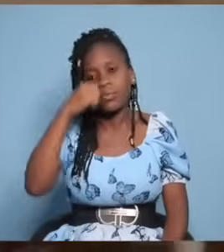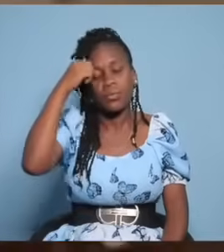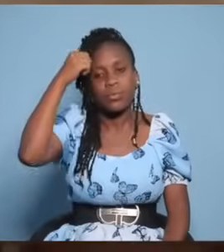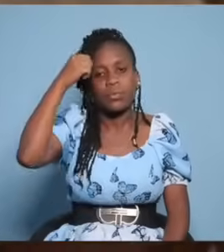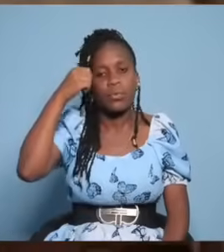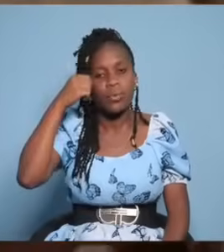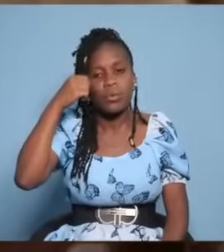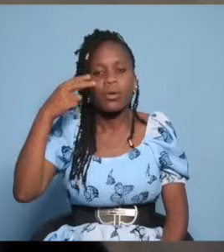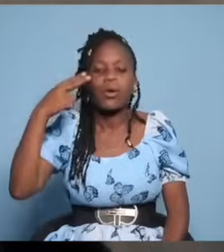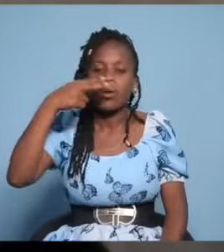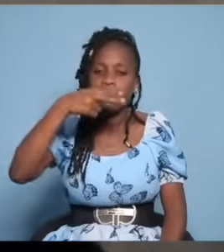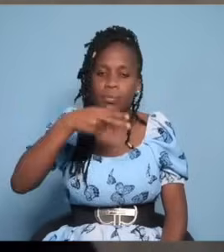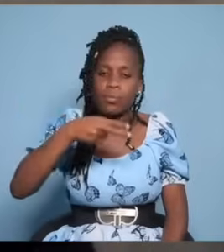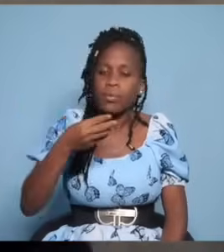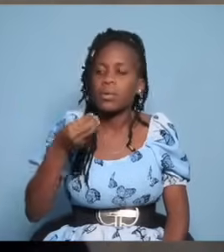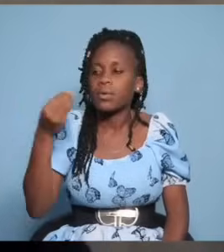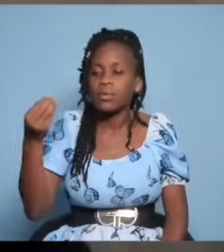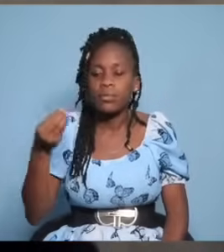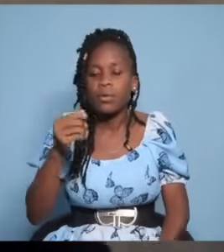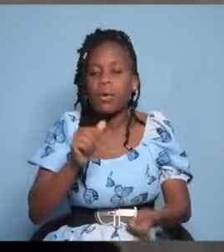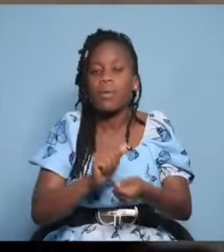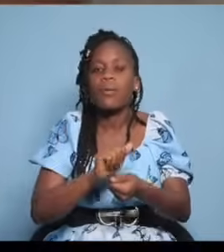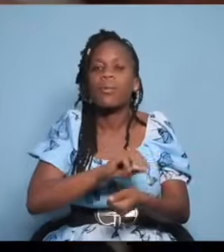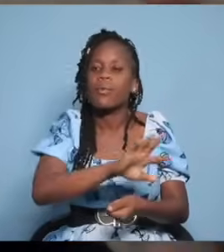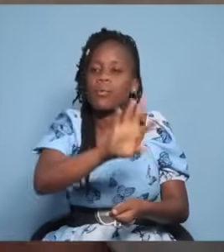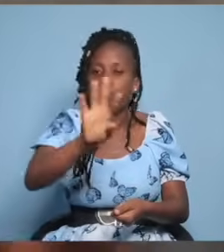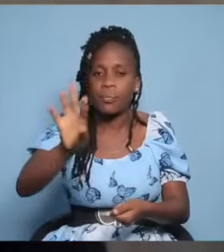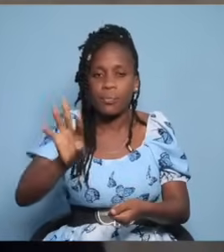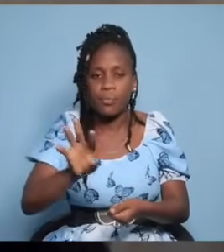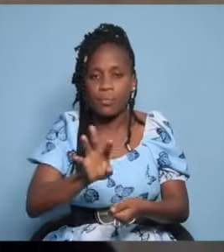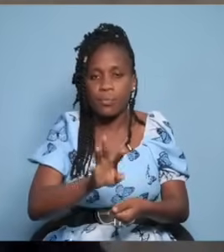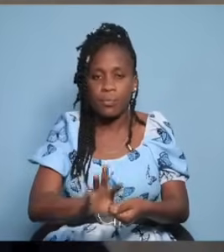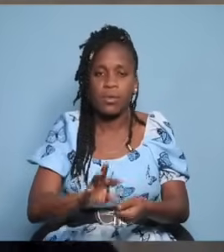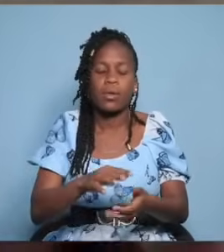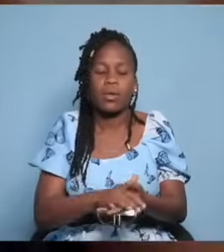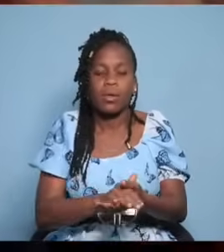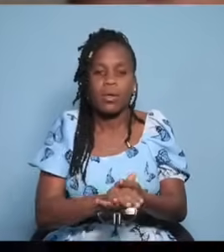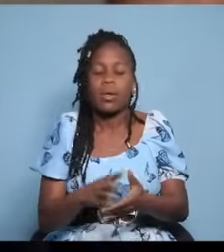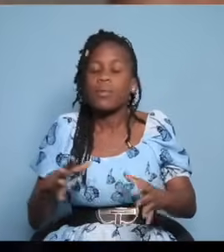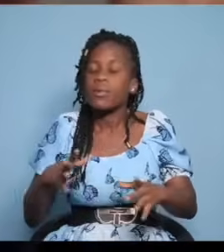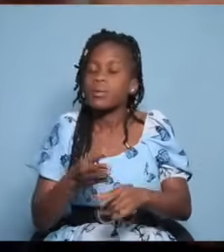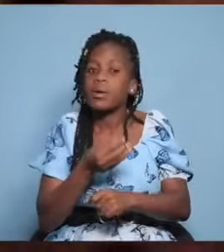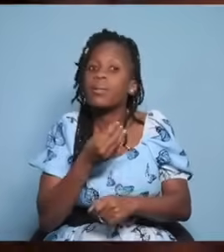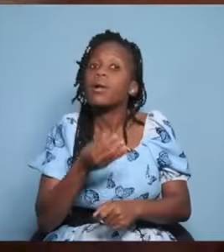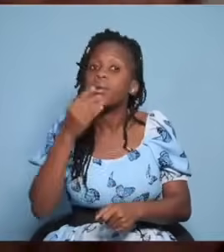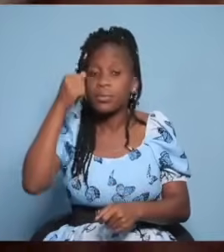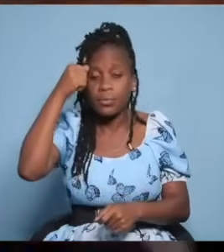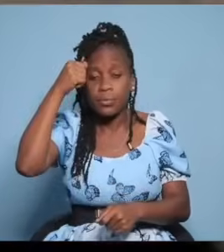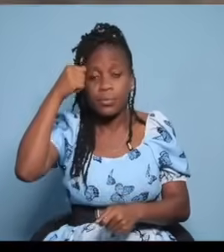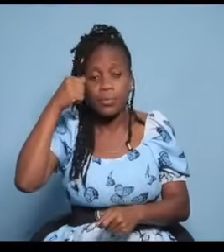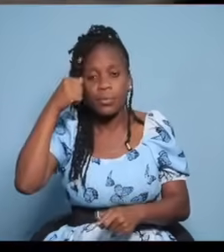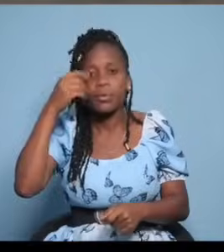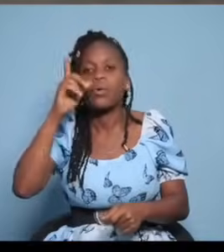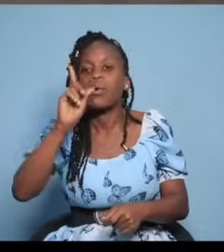mafuta na madini na mambo yote yanayopatikana pale, basi wao ndio watu wa